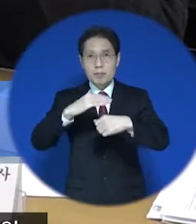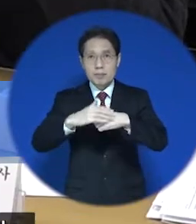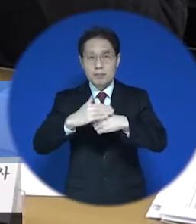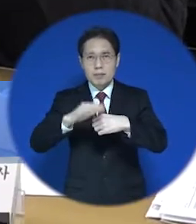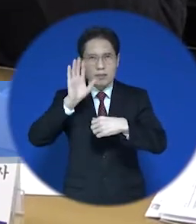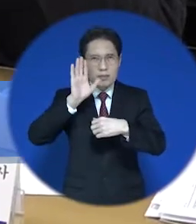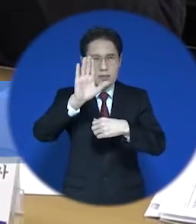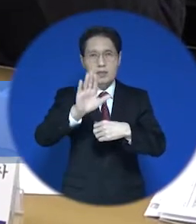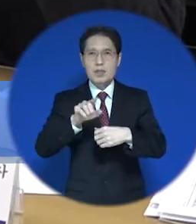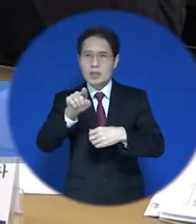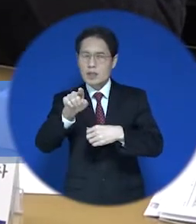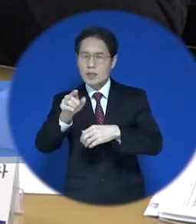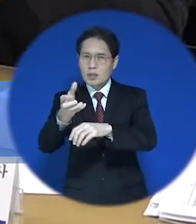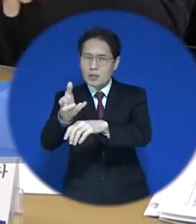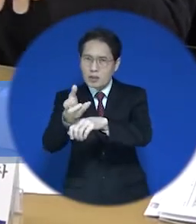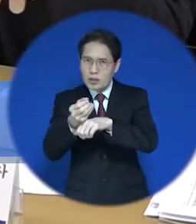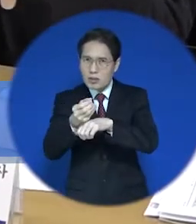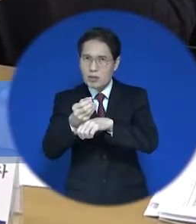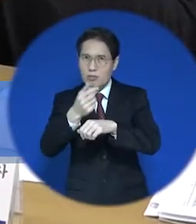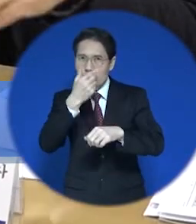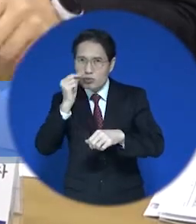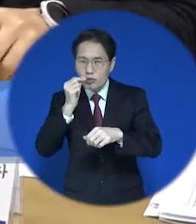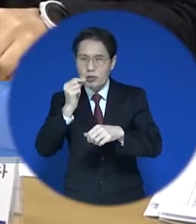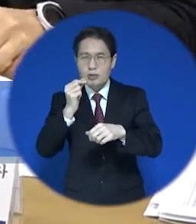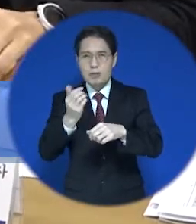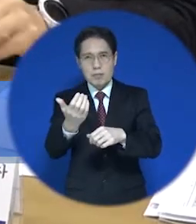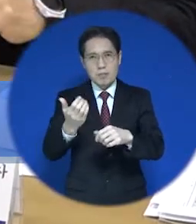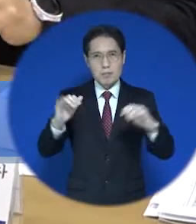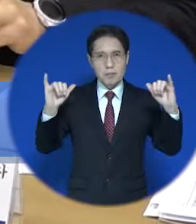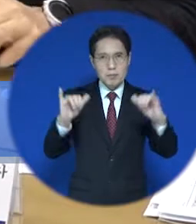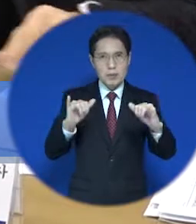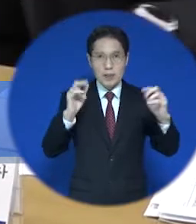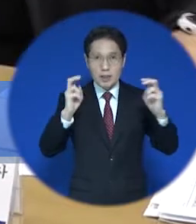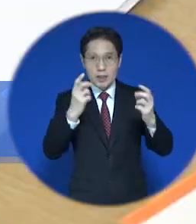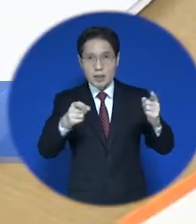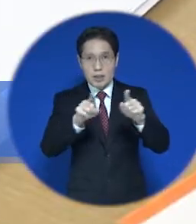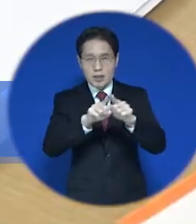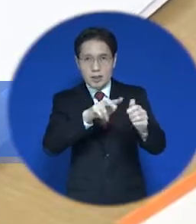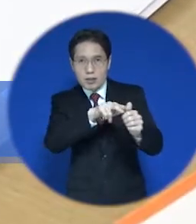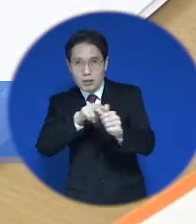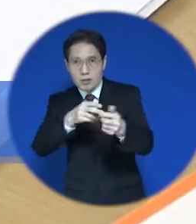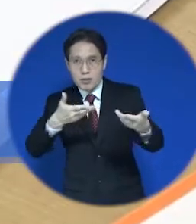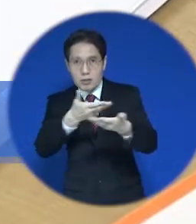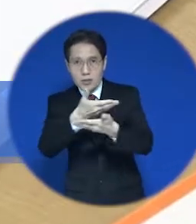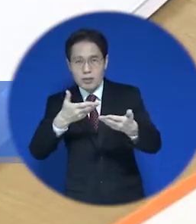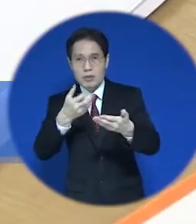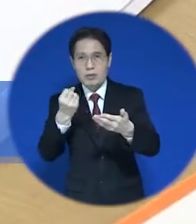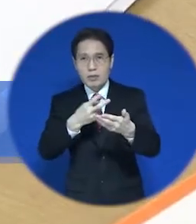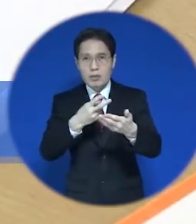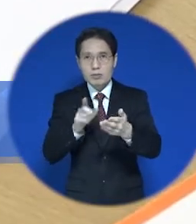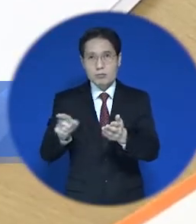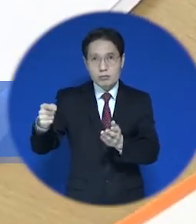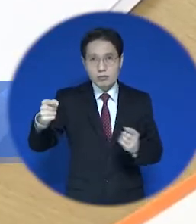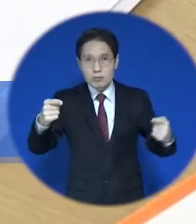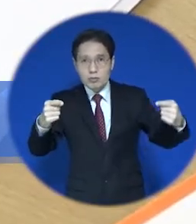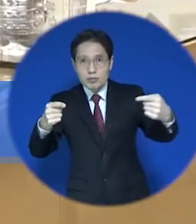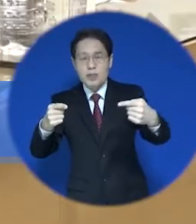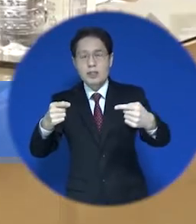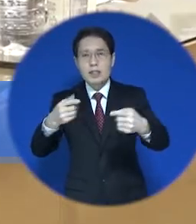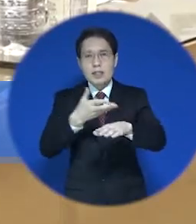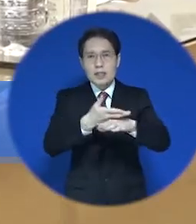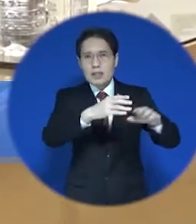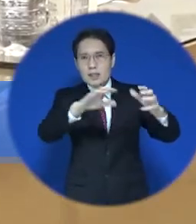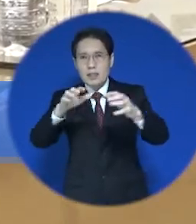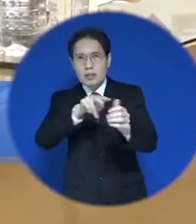대구시는 향후 수급 차질에 대비해 산업계와 상시적으로 정보를 공유하고 대체 수입 경로 발굴 지원을 위한 해외